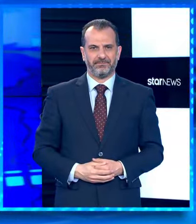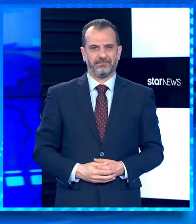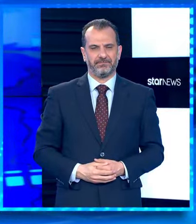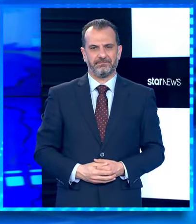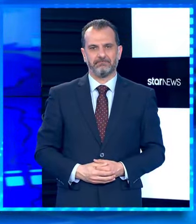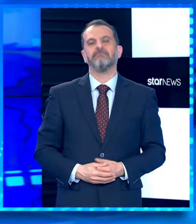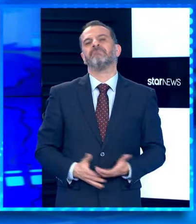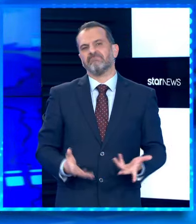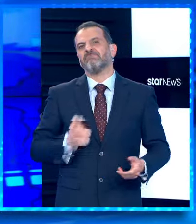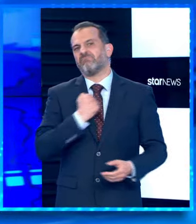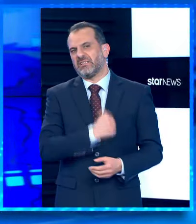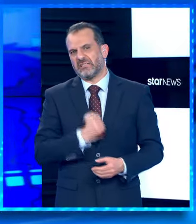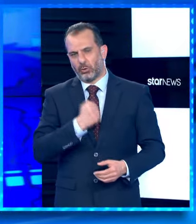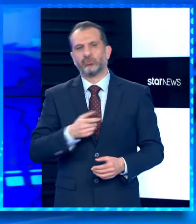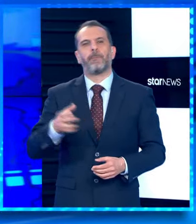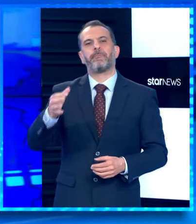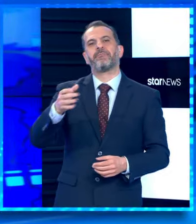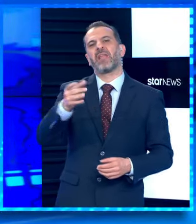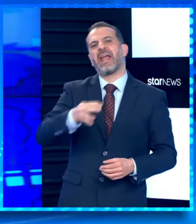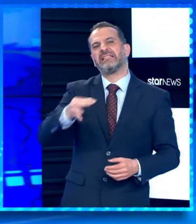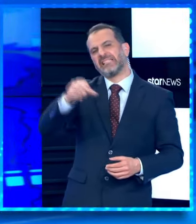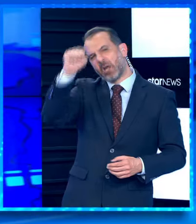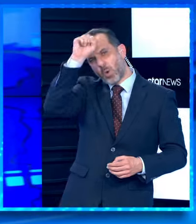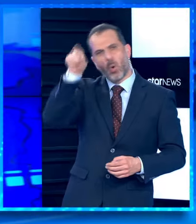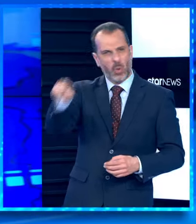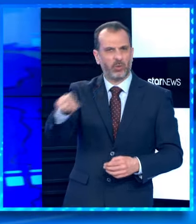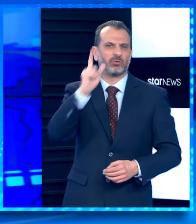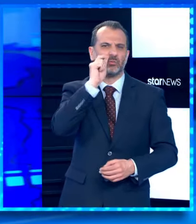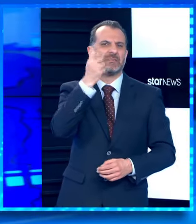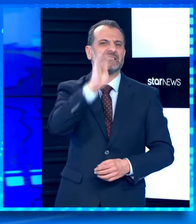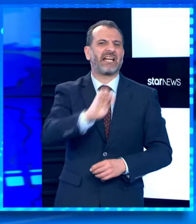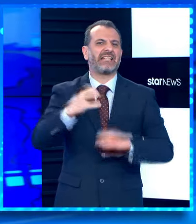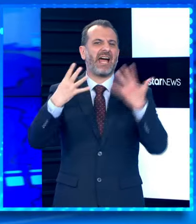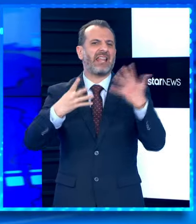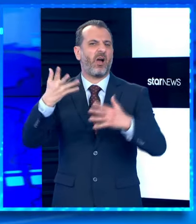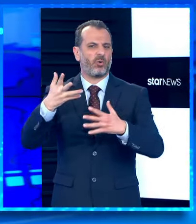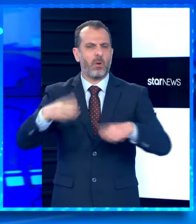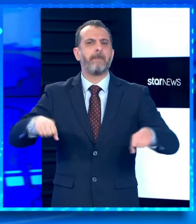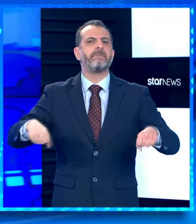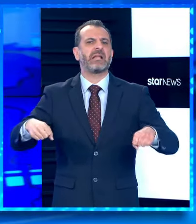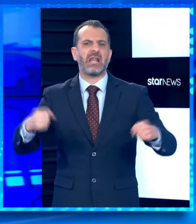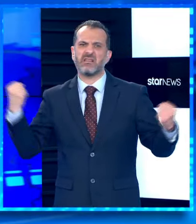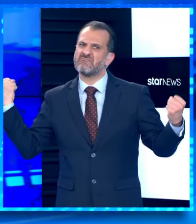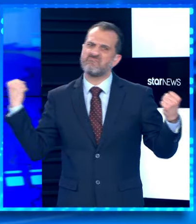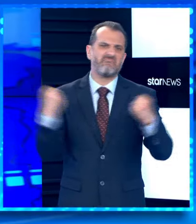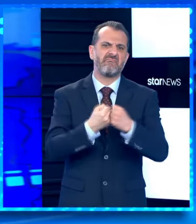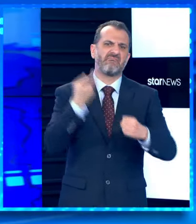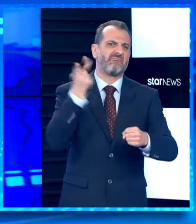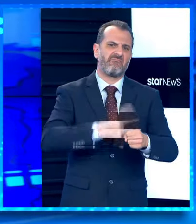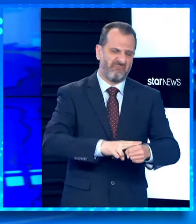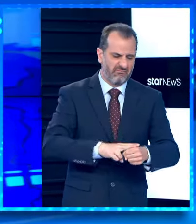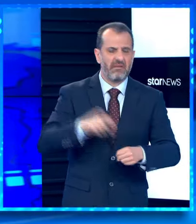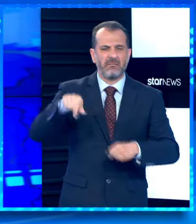Ένα ακόμα τροχαίο κόστισε τη ζωή σε άνδρα 49 ετών. Αυτή τη φορά στη Ρόδο. Το δυστύχημα έγινε το πρωί όταν ο οδηγός της